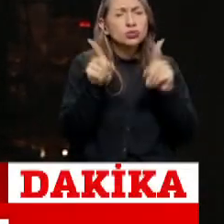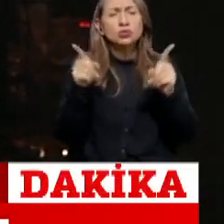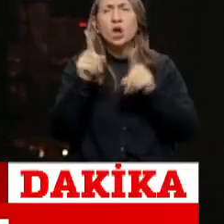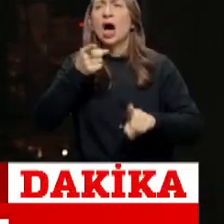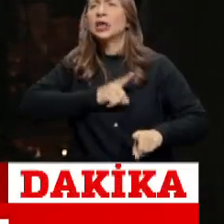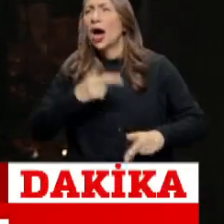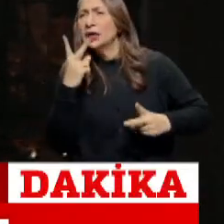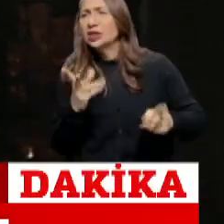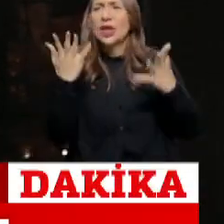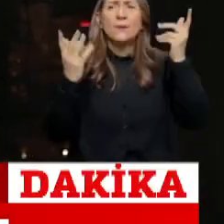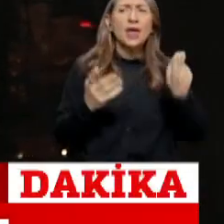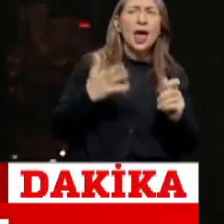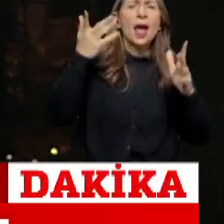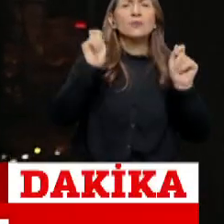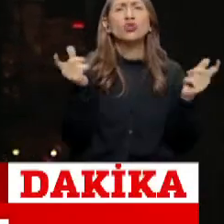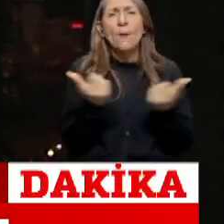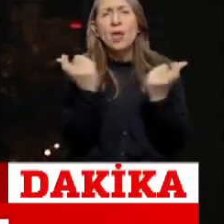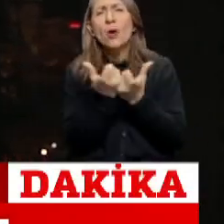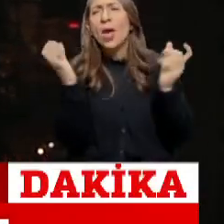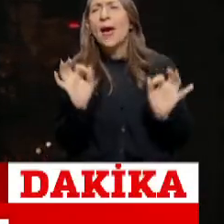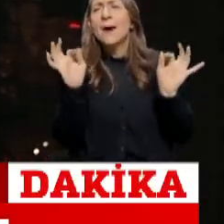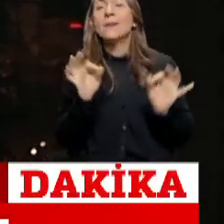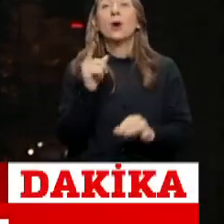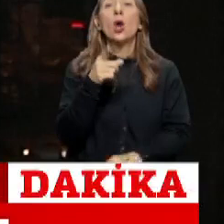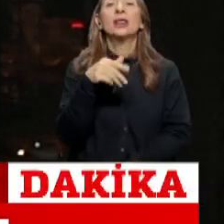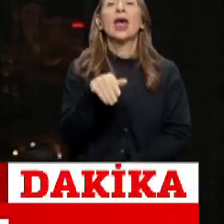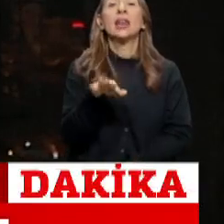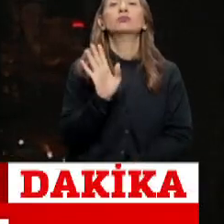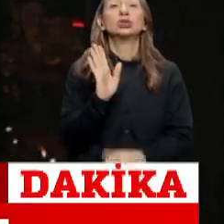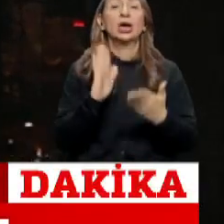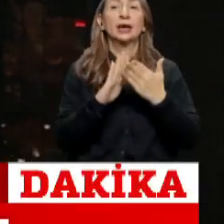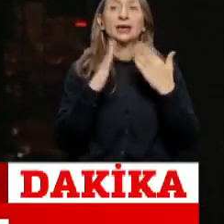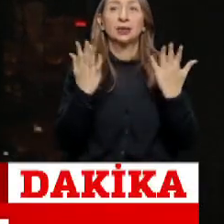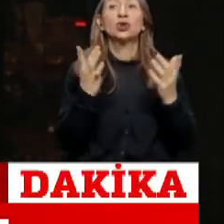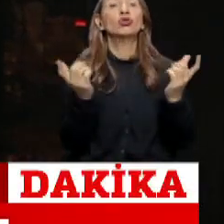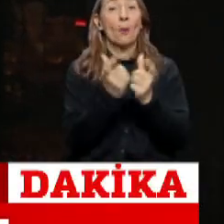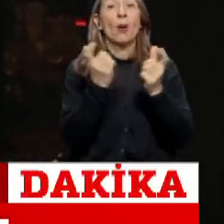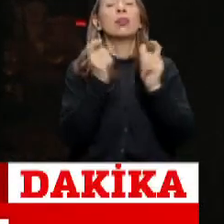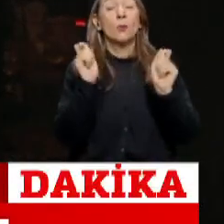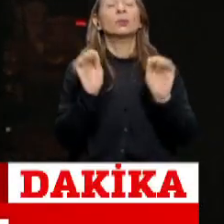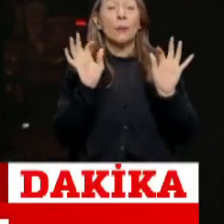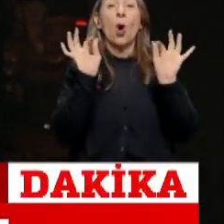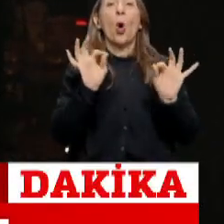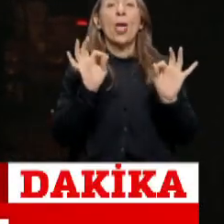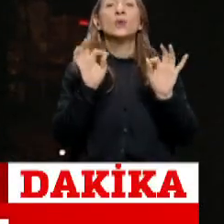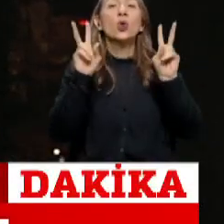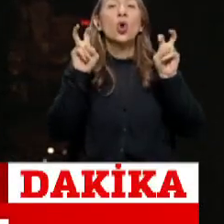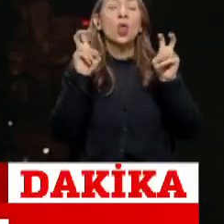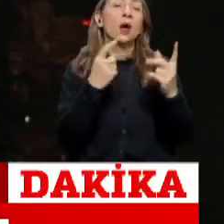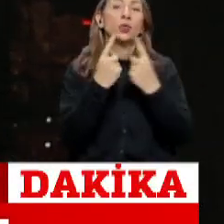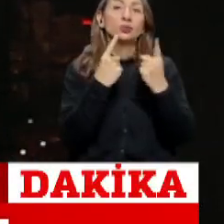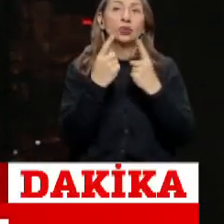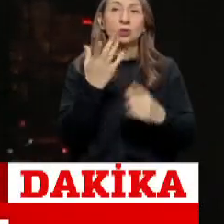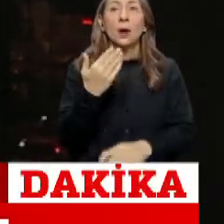adayı açıklayın, ne yaptılar ki hep toplanıyorlar. Öyle değilmiş arkadaş. Toplanıyorlar ve önemli şeyler de